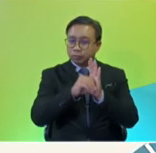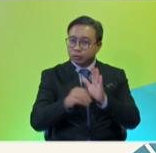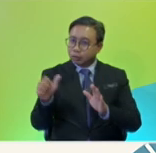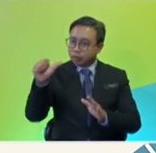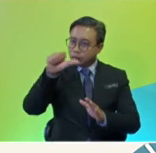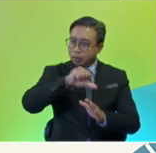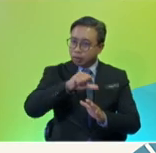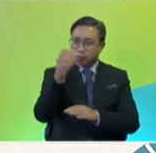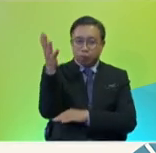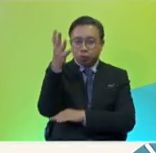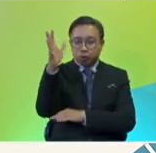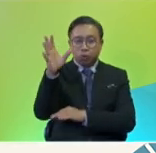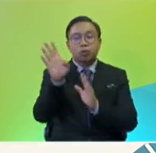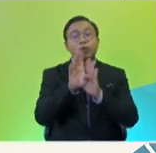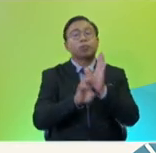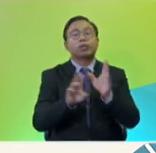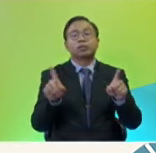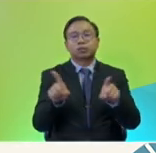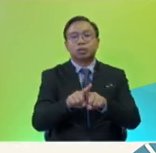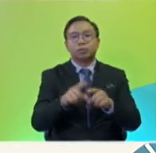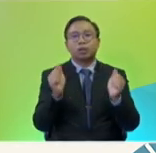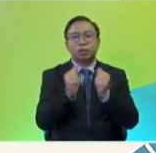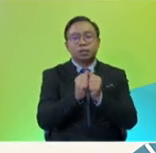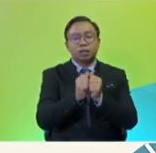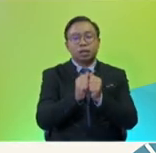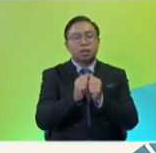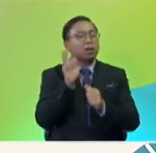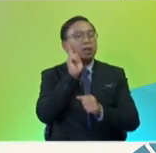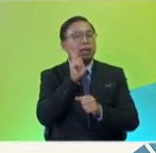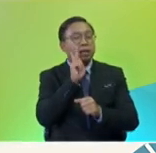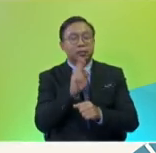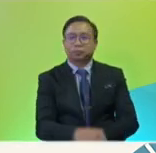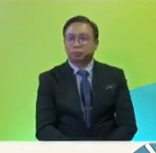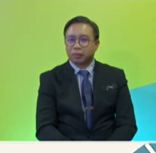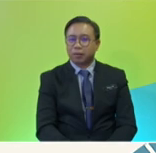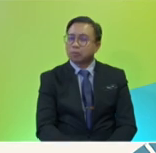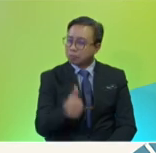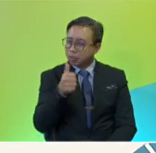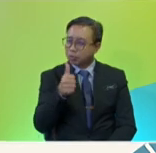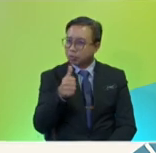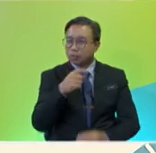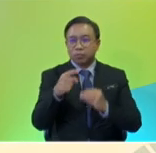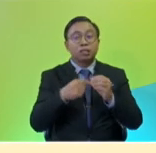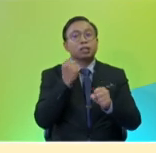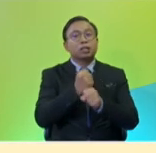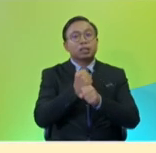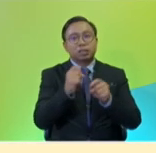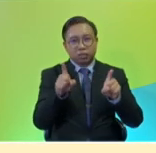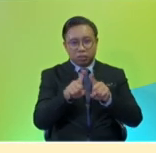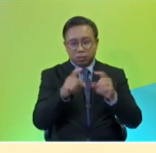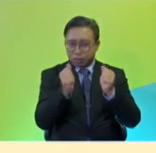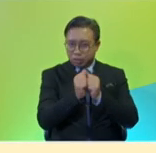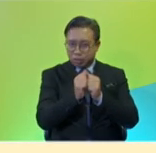menyiram pokok bersama dengan kakak. Bagus. Jadi, apabila kamu bekerjasama dengan kakak,